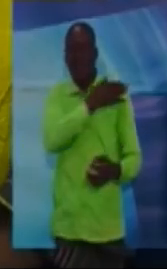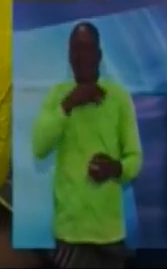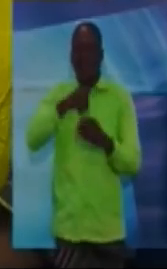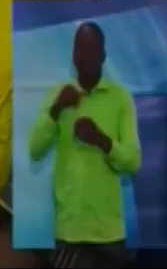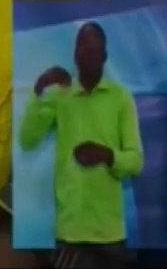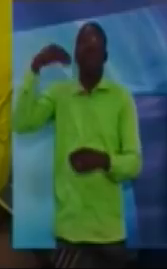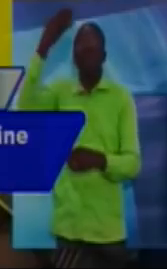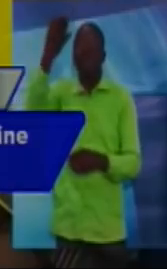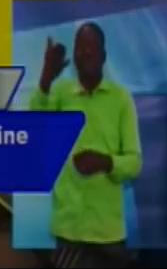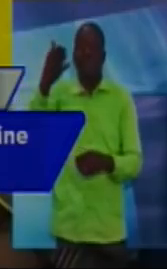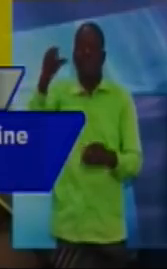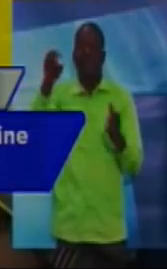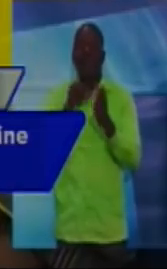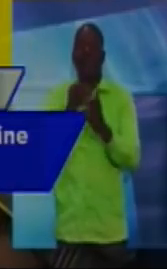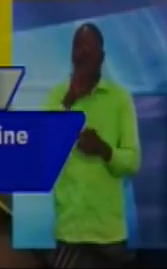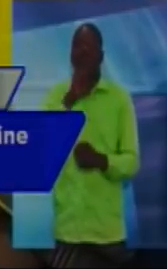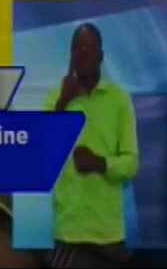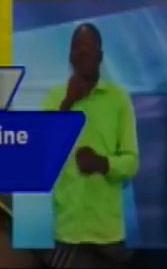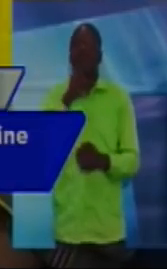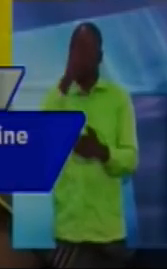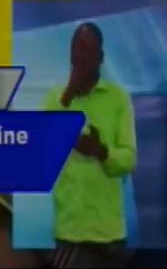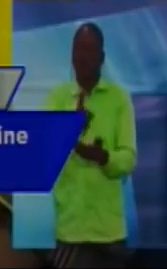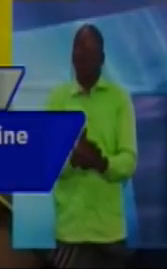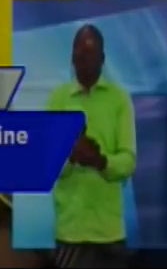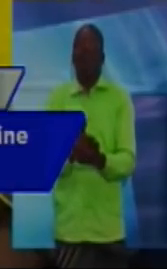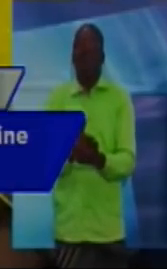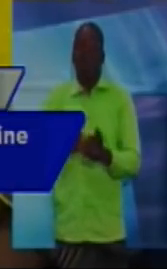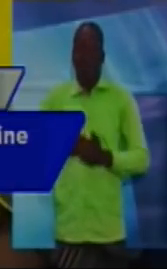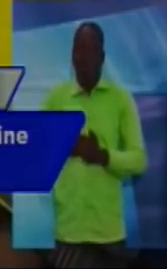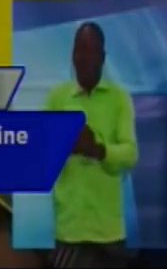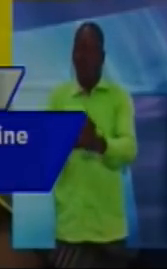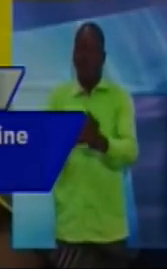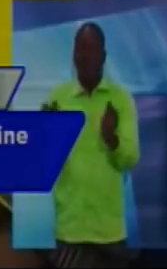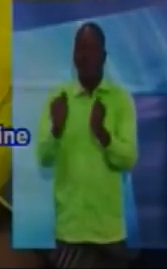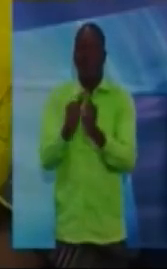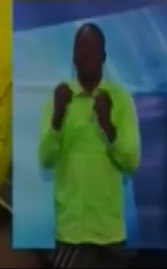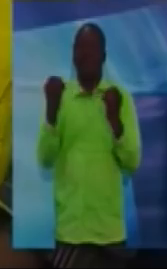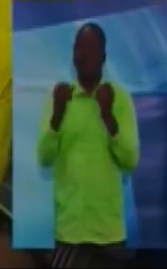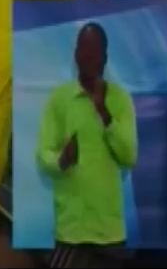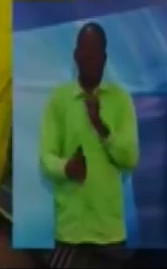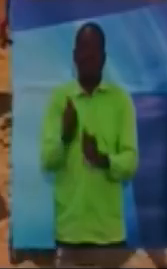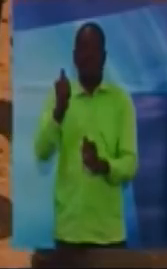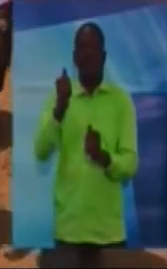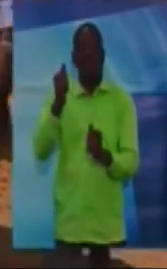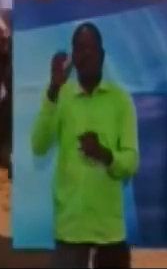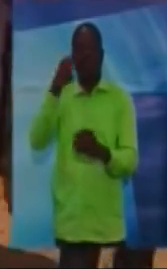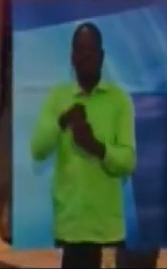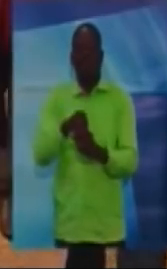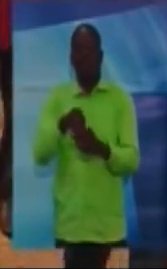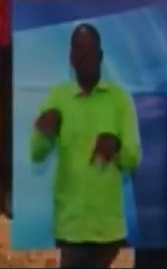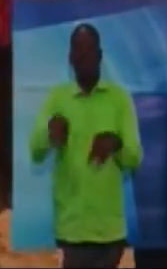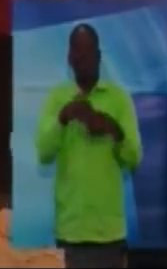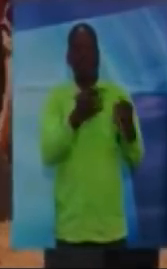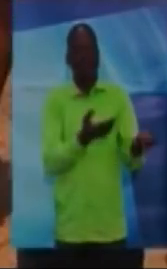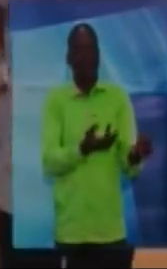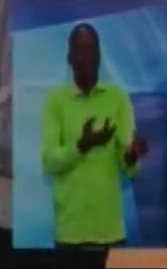futur, je pense qu'on est sûr d'accompagner avec beaucoup plus d'expertise. En attendant,